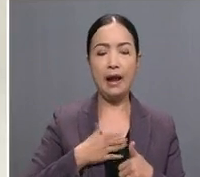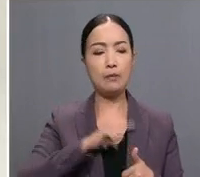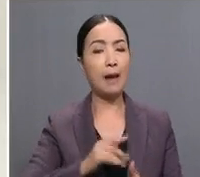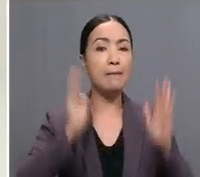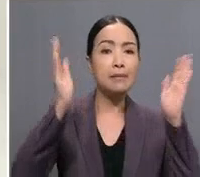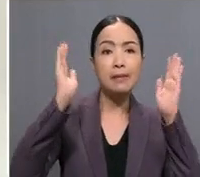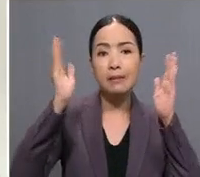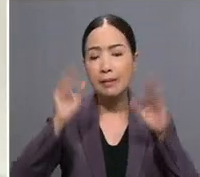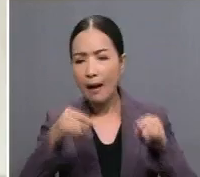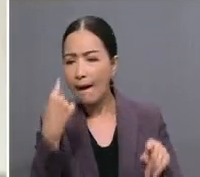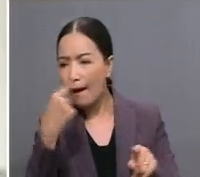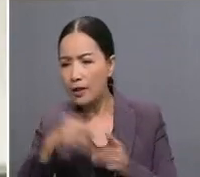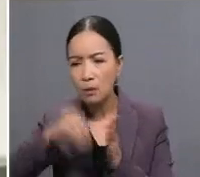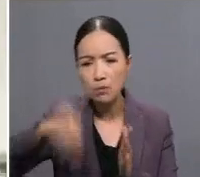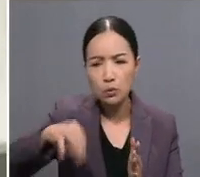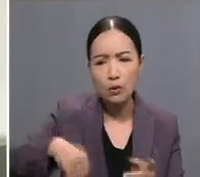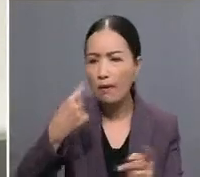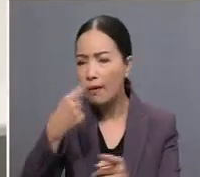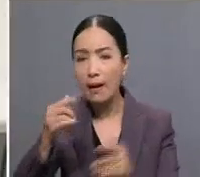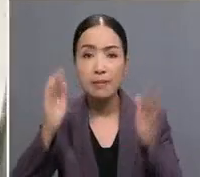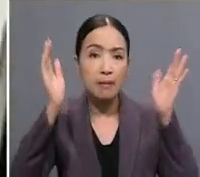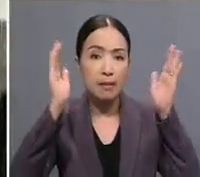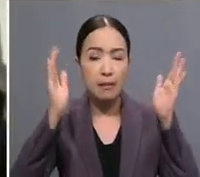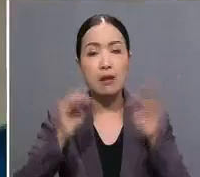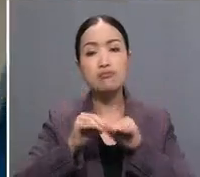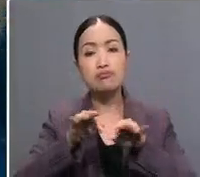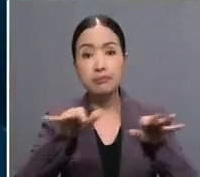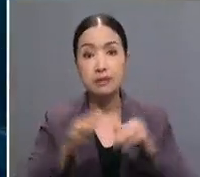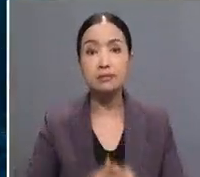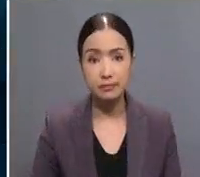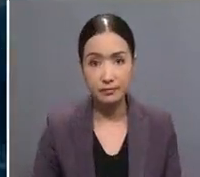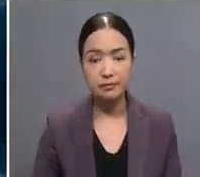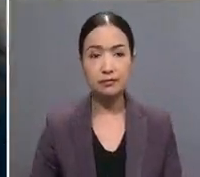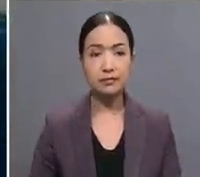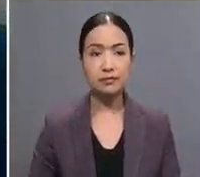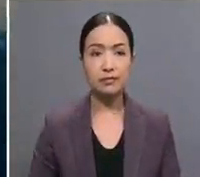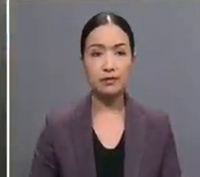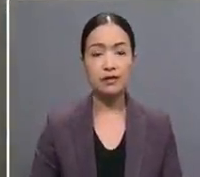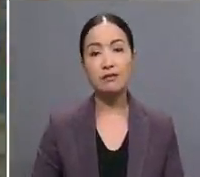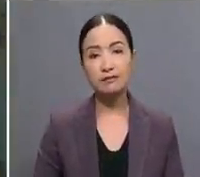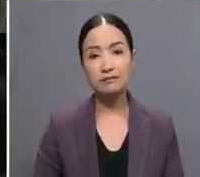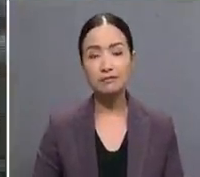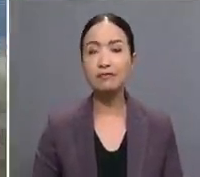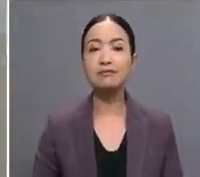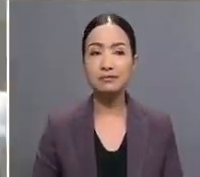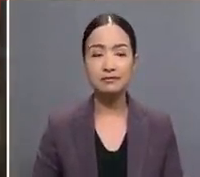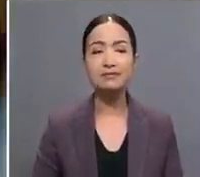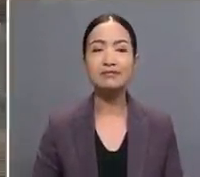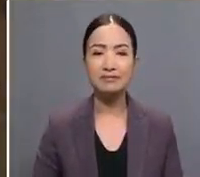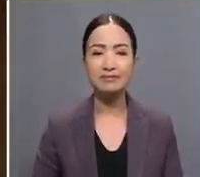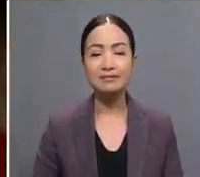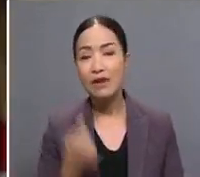ประชาสัมพันธ์อยู่นะคุณวรเนี่ยนะฮะประกาศแคปประกาศรกาศท่านผู้โดยสารกดไม่ใช่